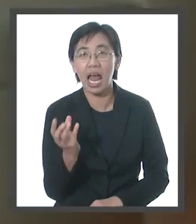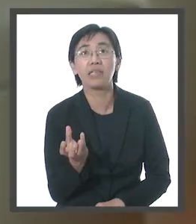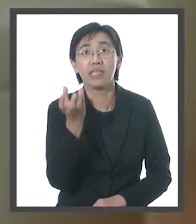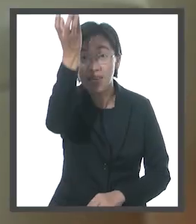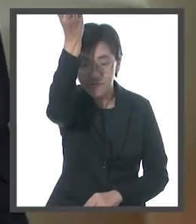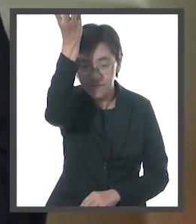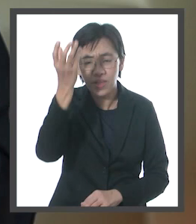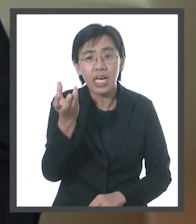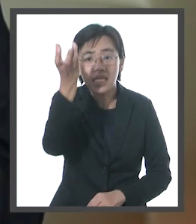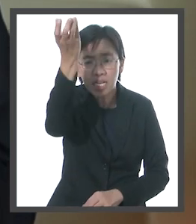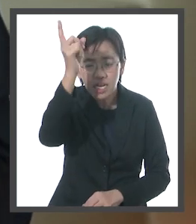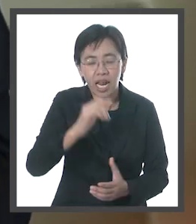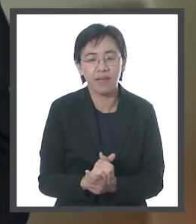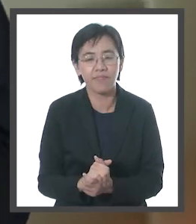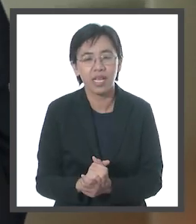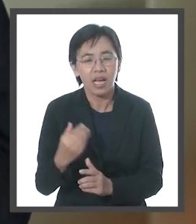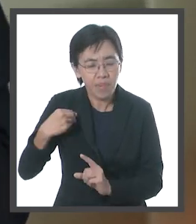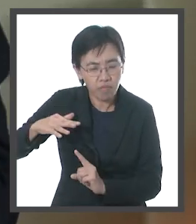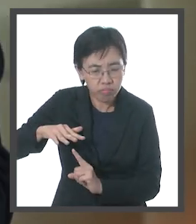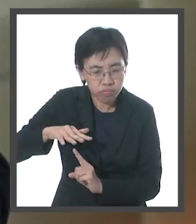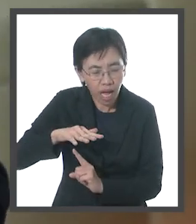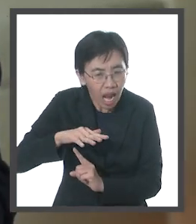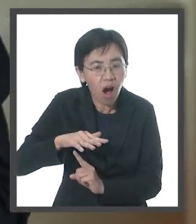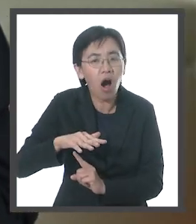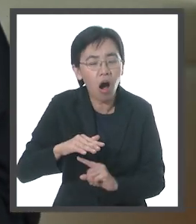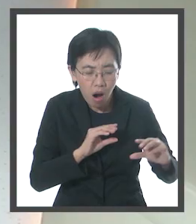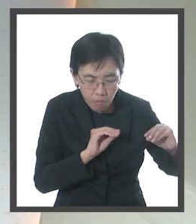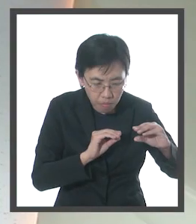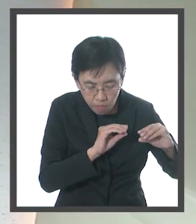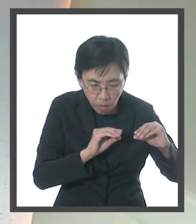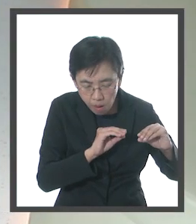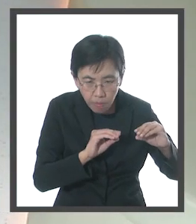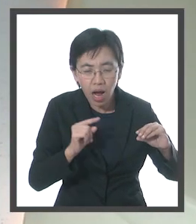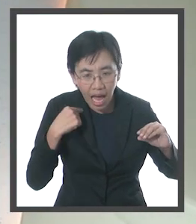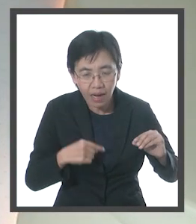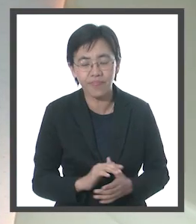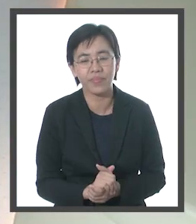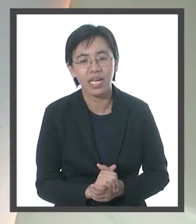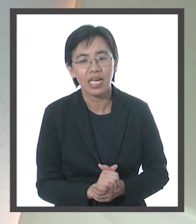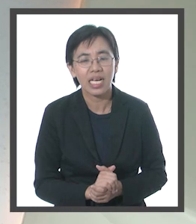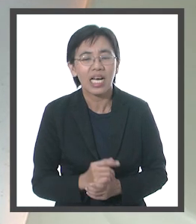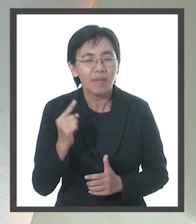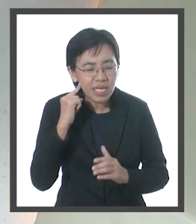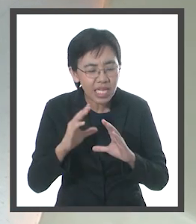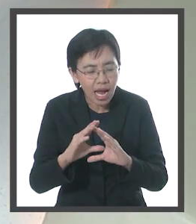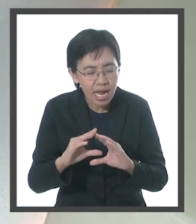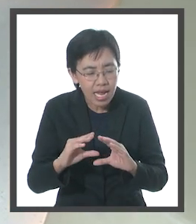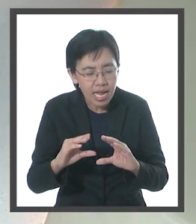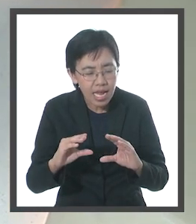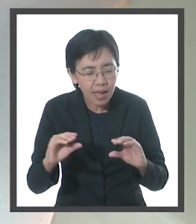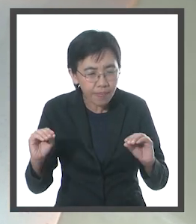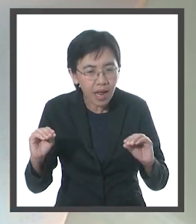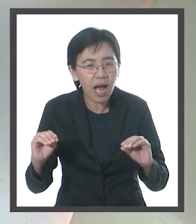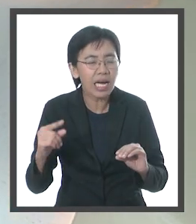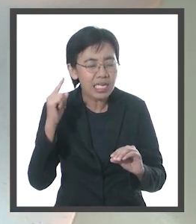มีหน้าที่ในการสร้างคลื่นที่อยู่ในระดับเดียวกับการพูดคุยบางทีเสียงที่มันเงียบเกินไปหรือที่เราเรียกว่